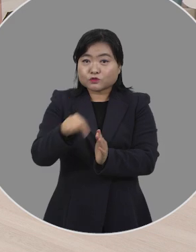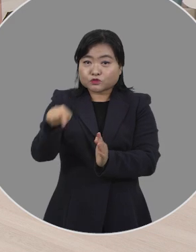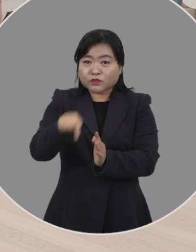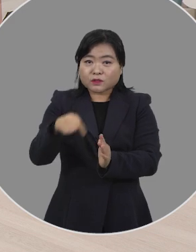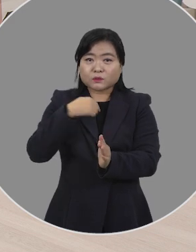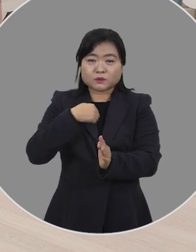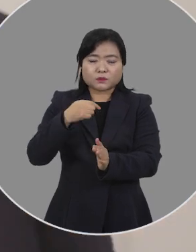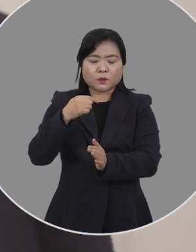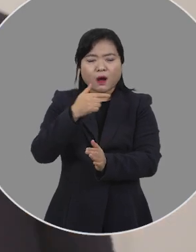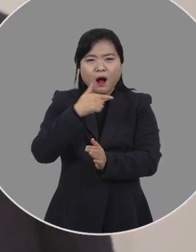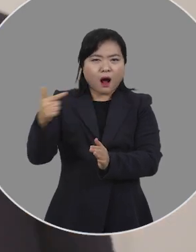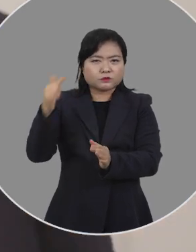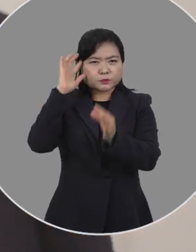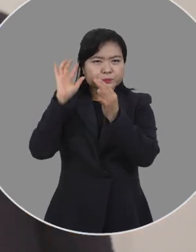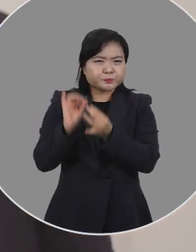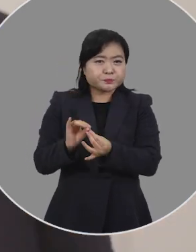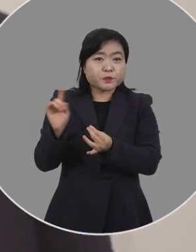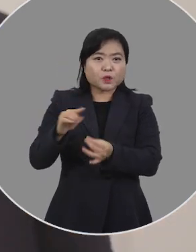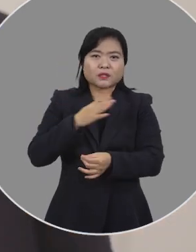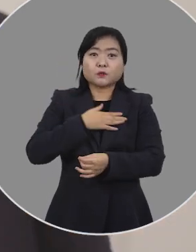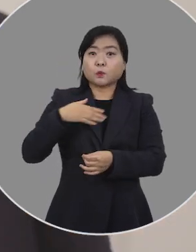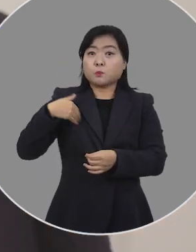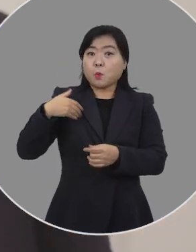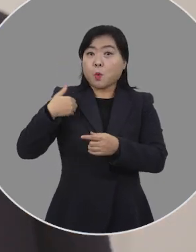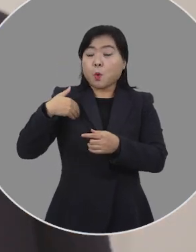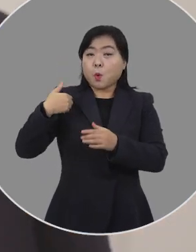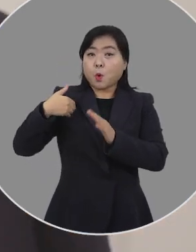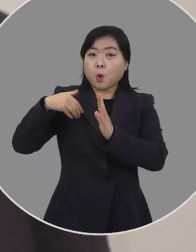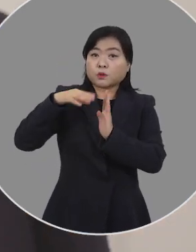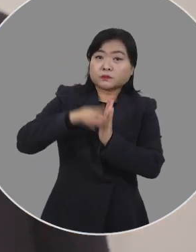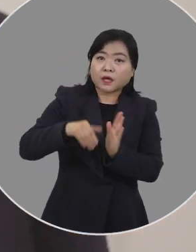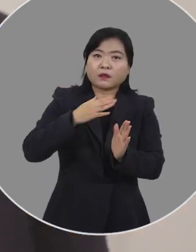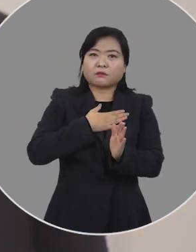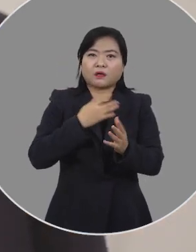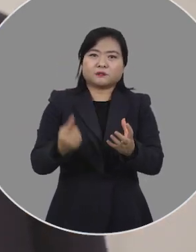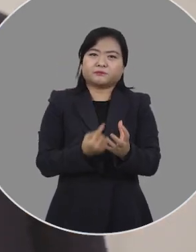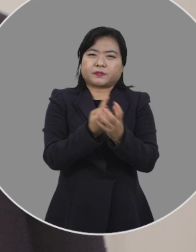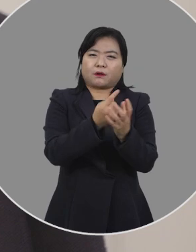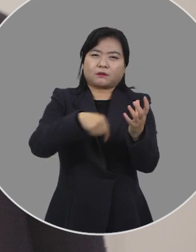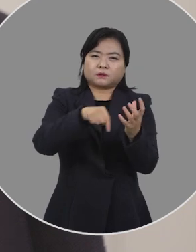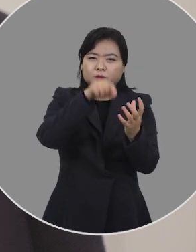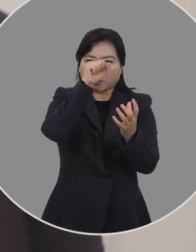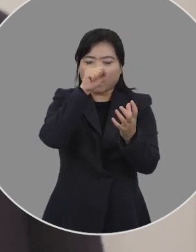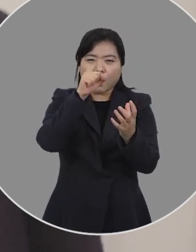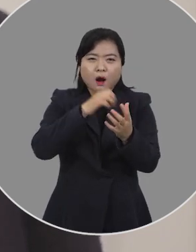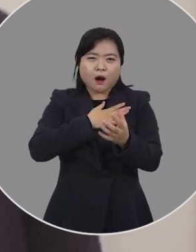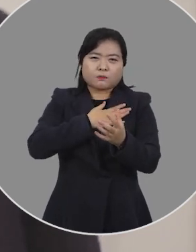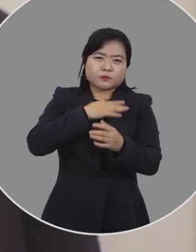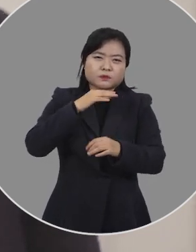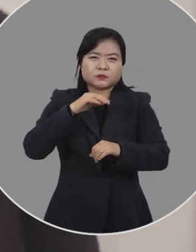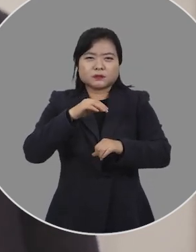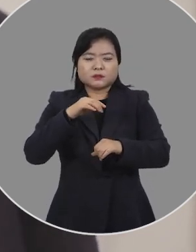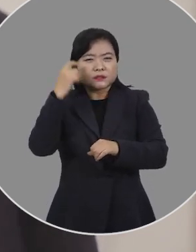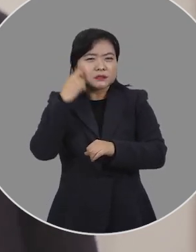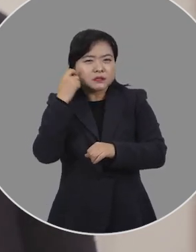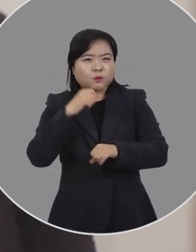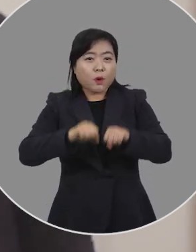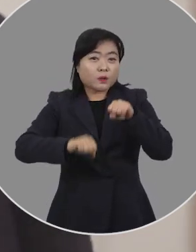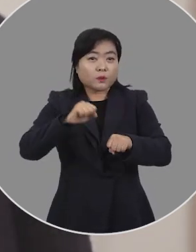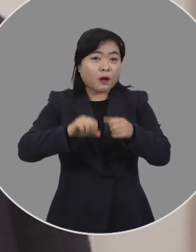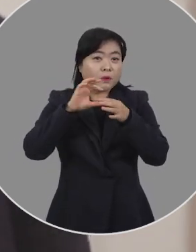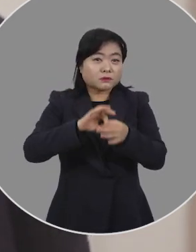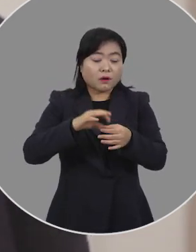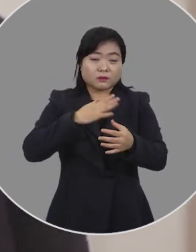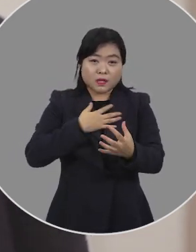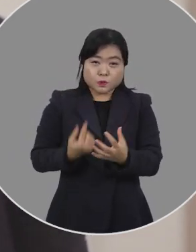굉장히 인상적이었는데, 저도 모르는 사이에 내가 속한 집단에 대해서 어떤 좋은 감정을 느끼고 어떤 행동을 하면서 그게 다른